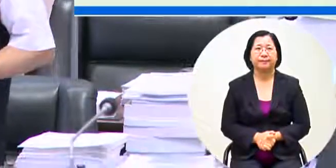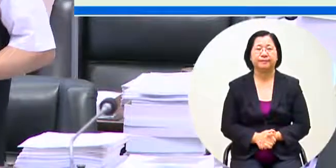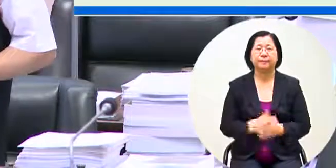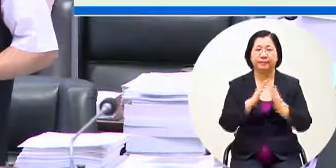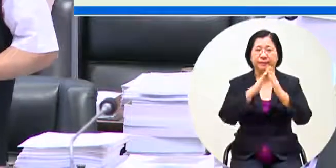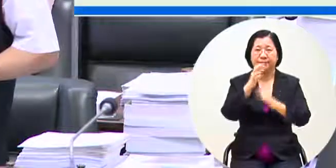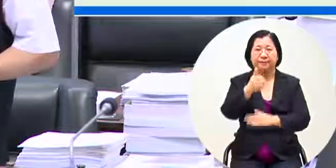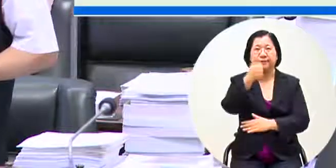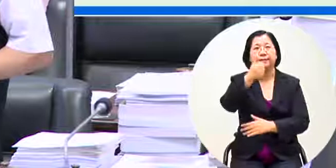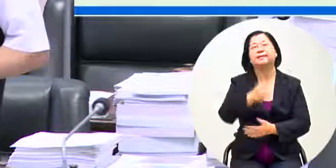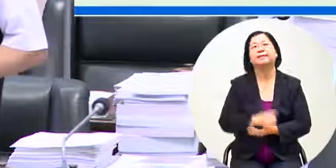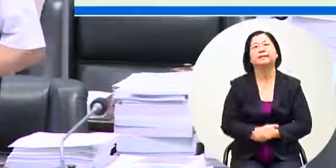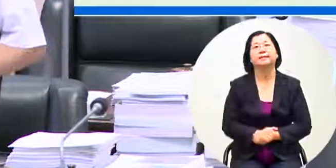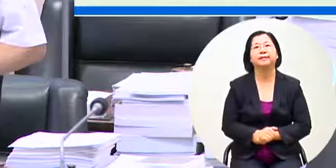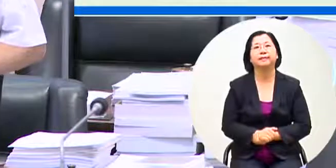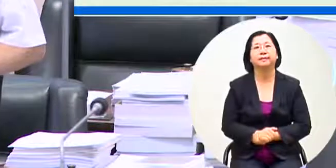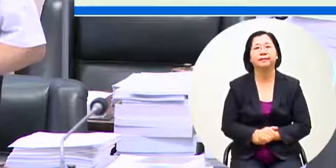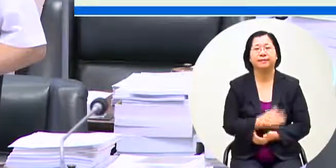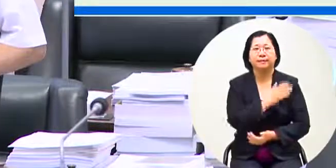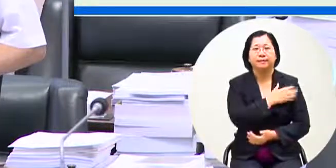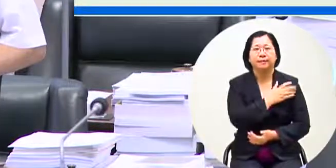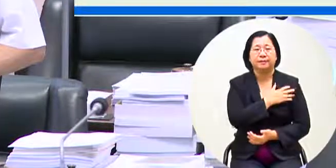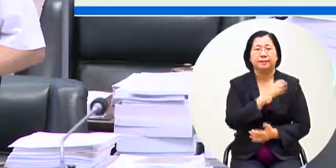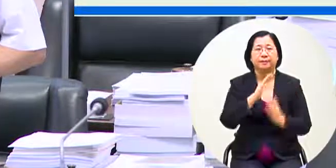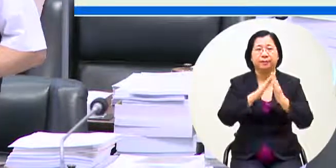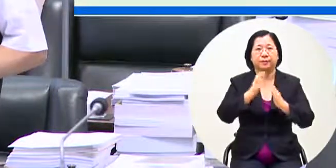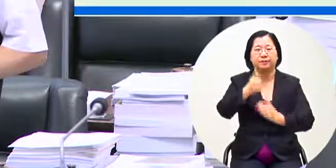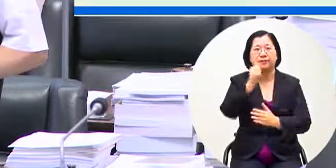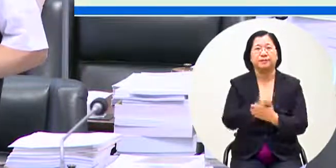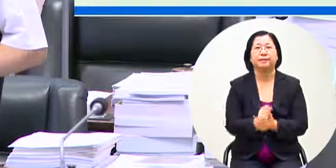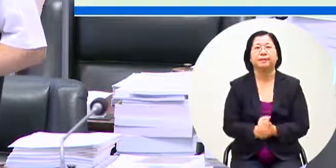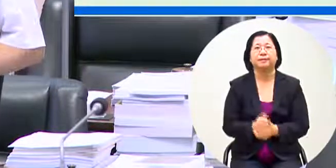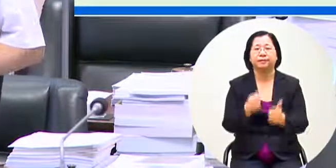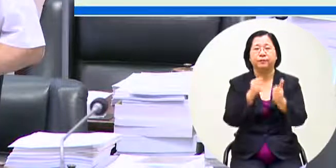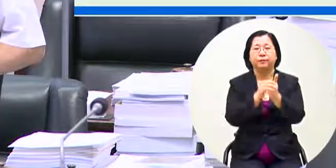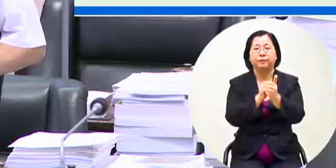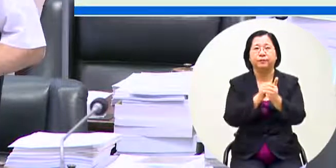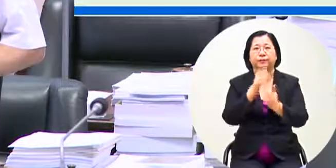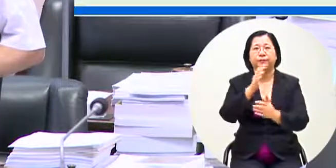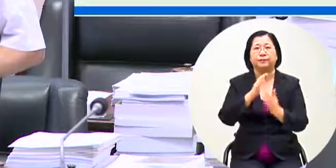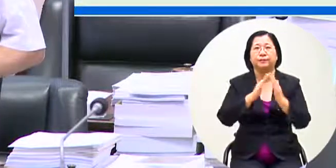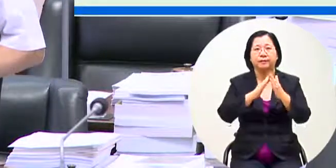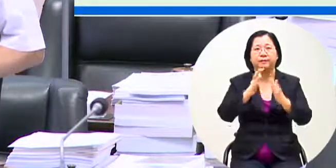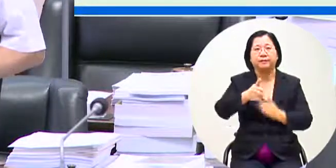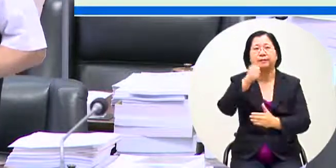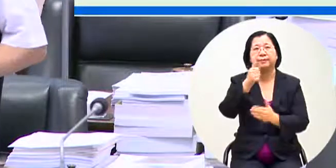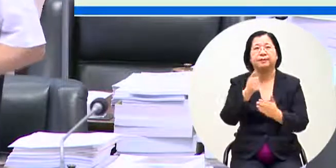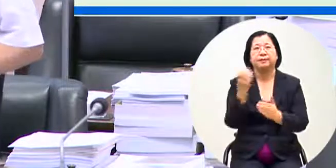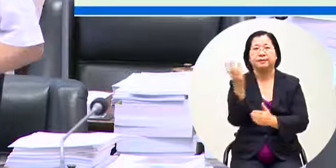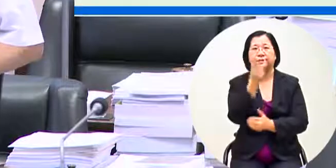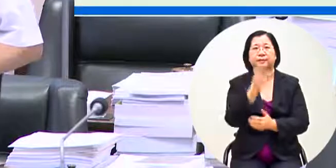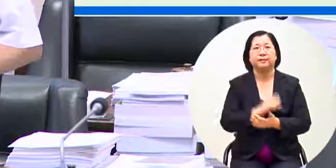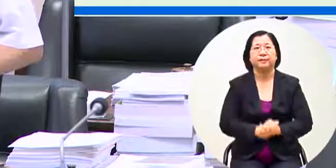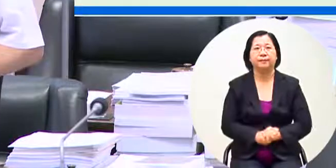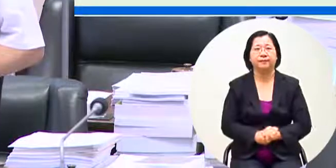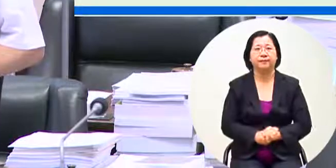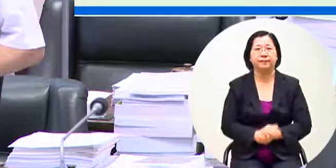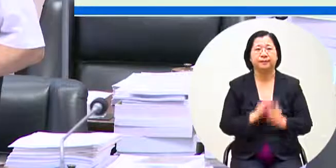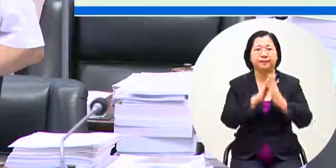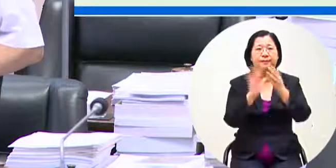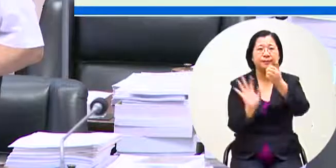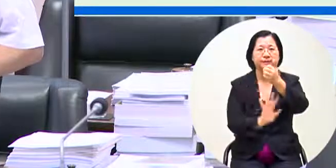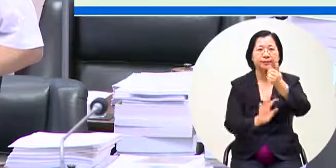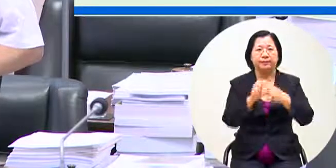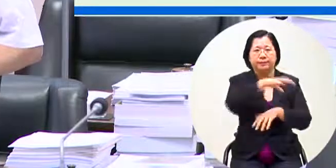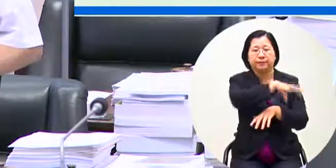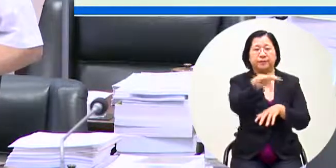市长。啊，三位副市长，啊，咱啊市政府啊各局处单位啊主管吼，啊，有